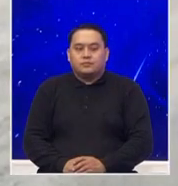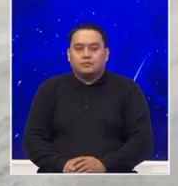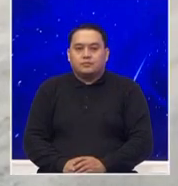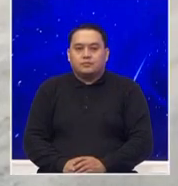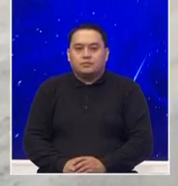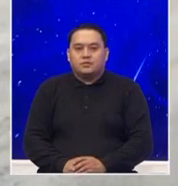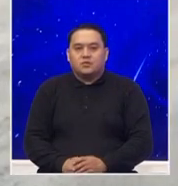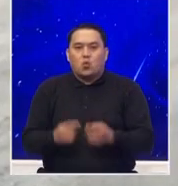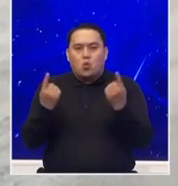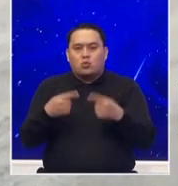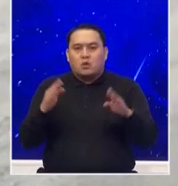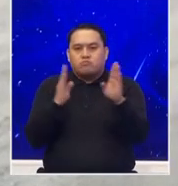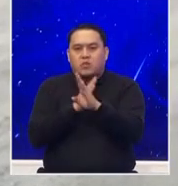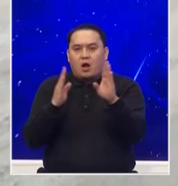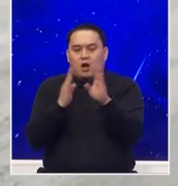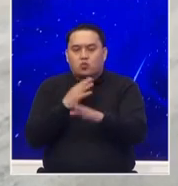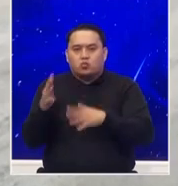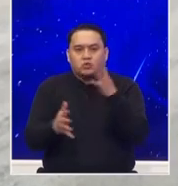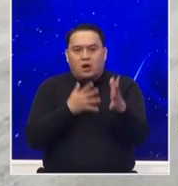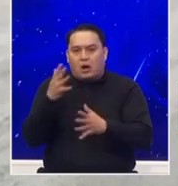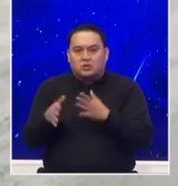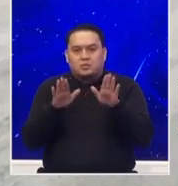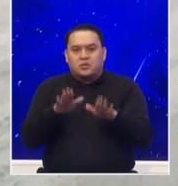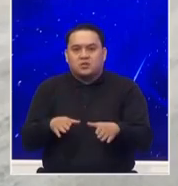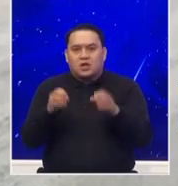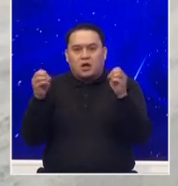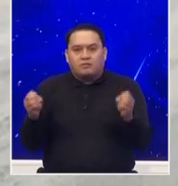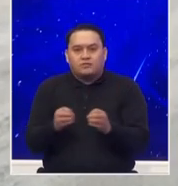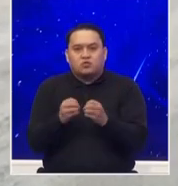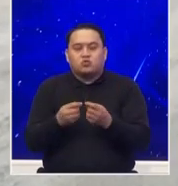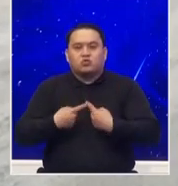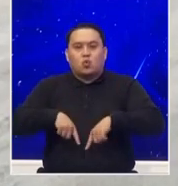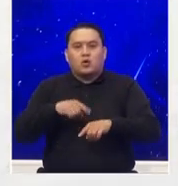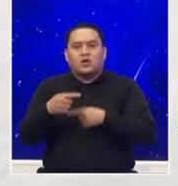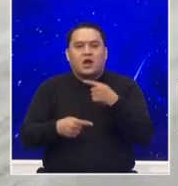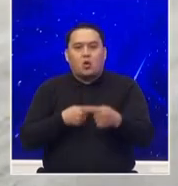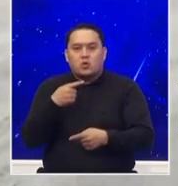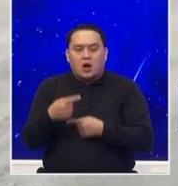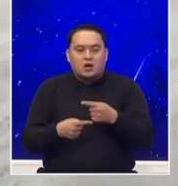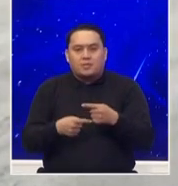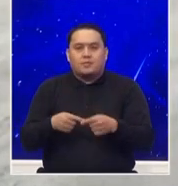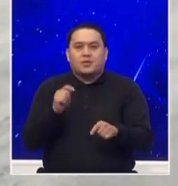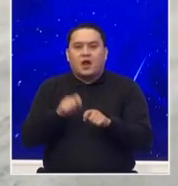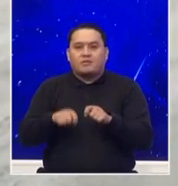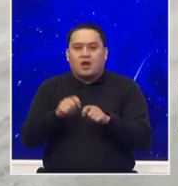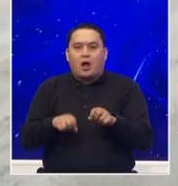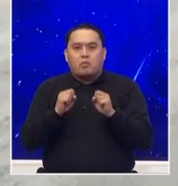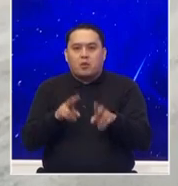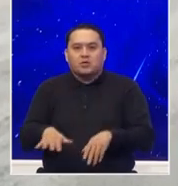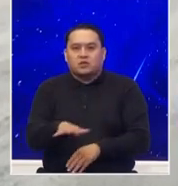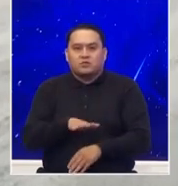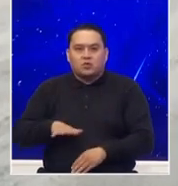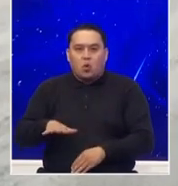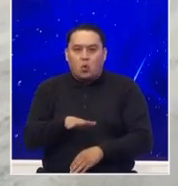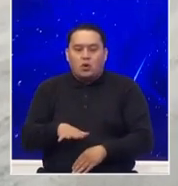С ухудшением погодных условий и ураганом совместно с аварийной службой были организованы регулярные профилактические рейды на опасных участках дорог.